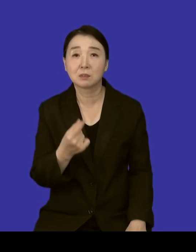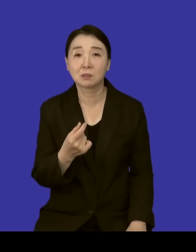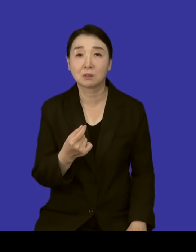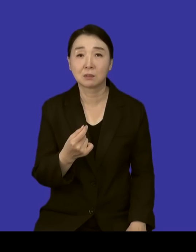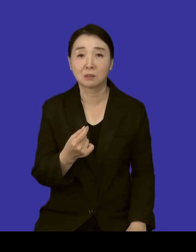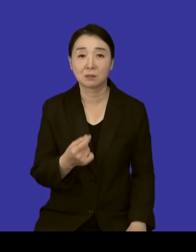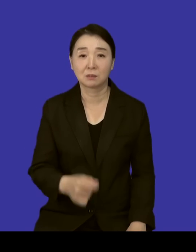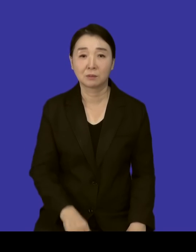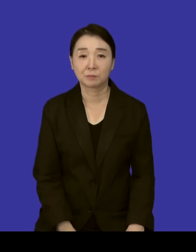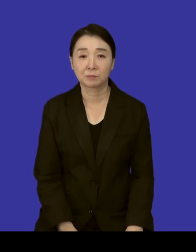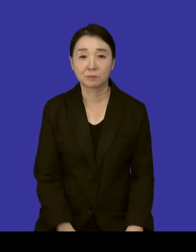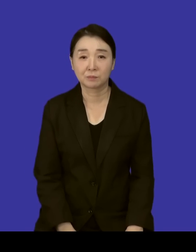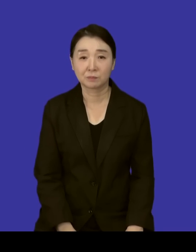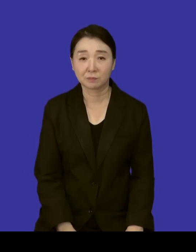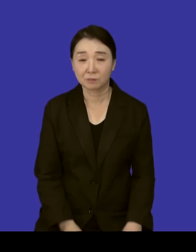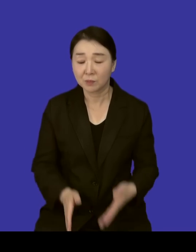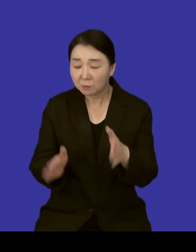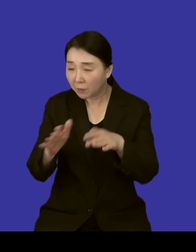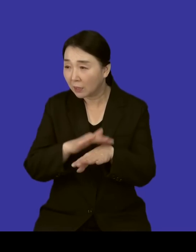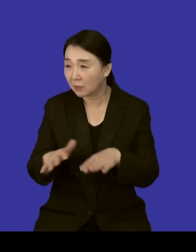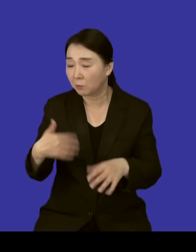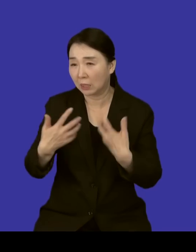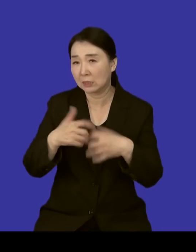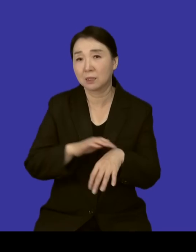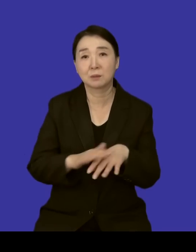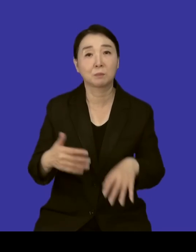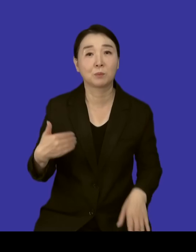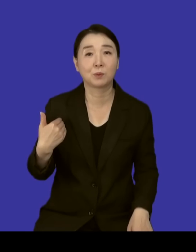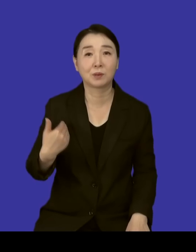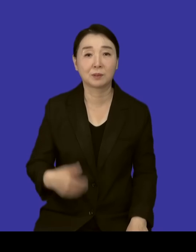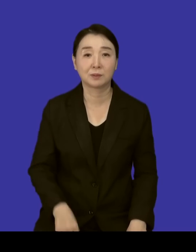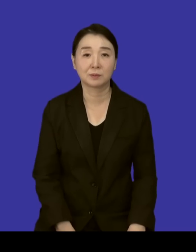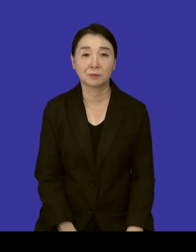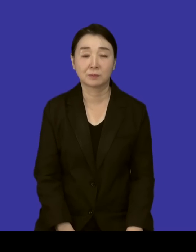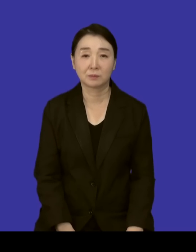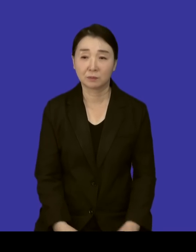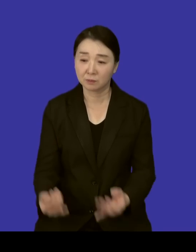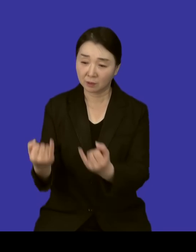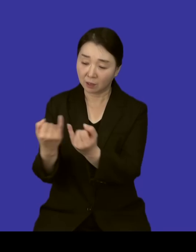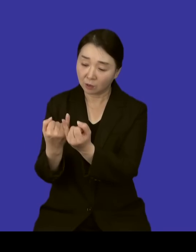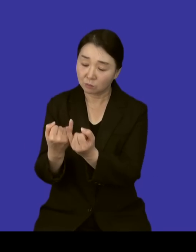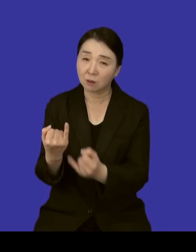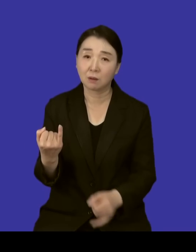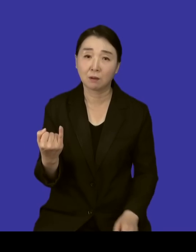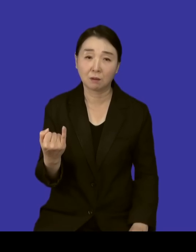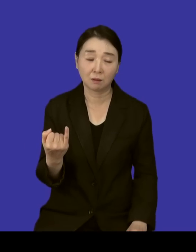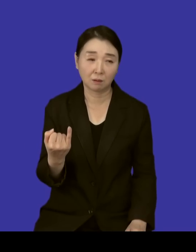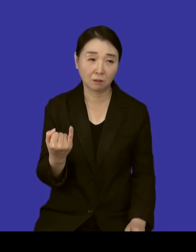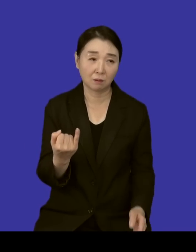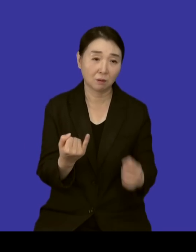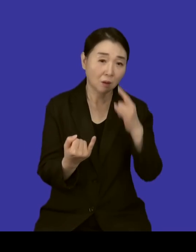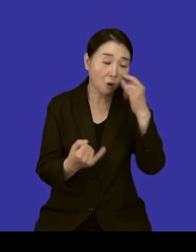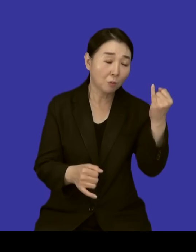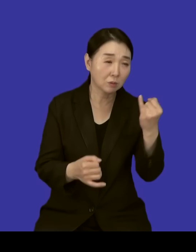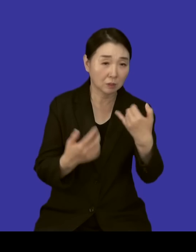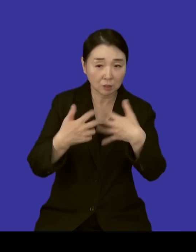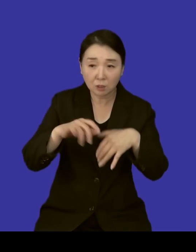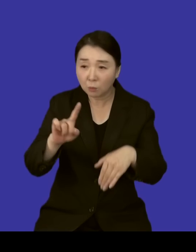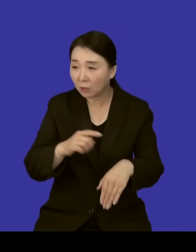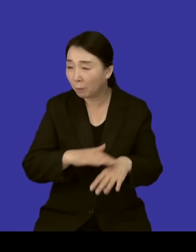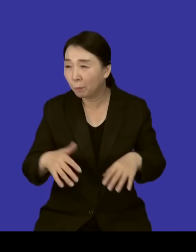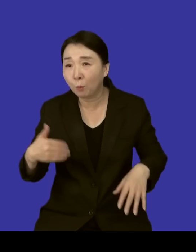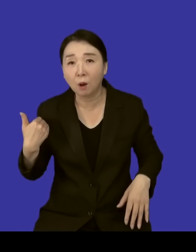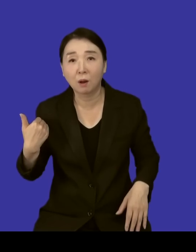그 방향도 잘 모르고 기계를 잘 몰라요. 근데 아줌마하고 어머니가 기계 뭐 하면 제가 아무것도